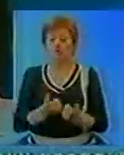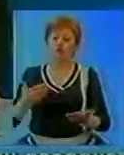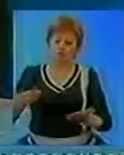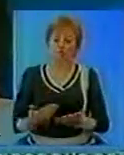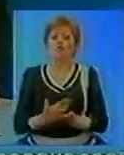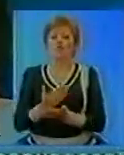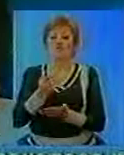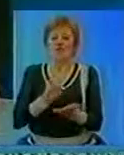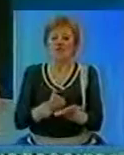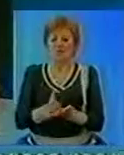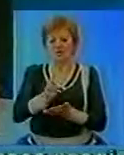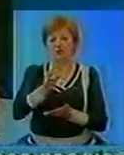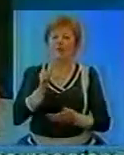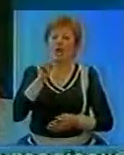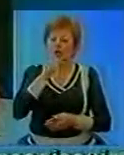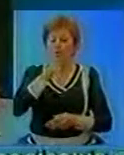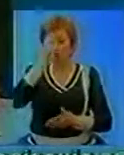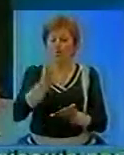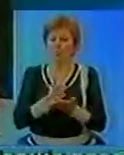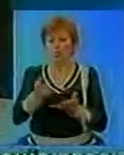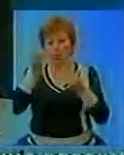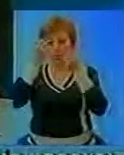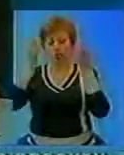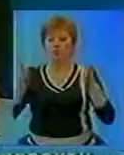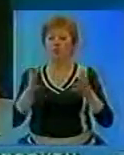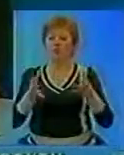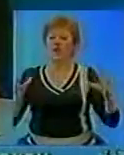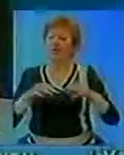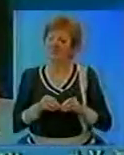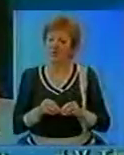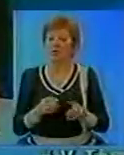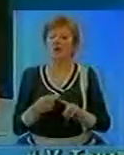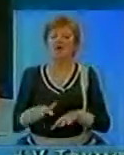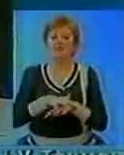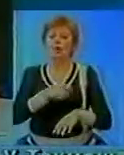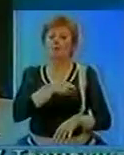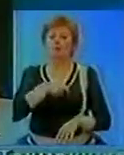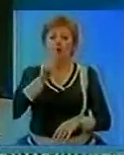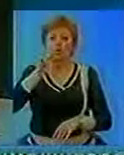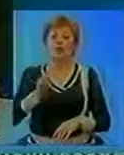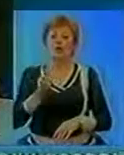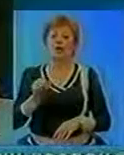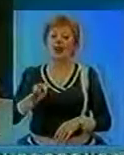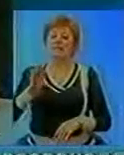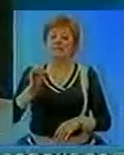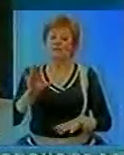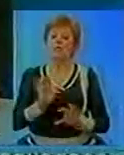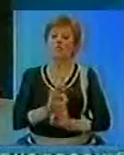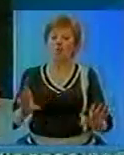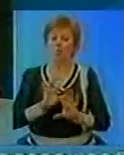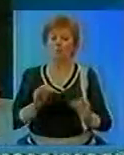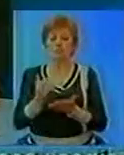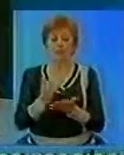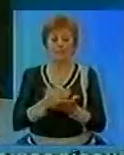рівень у політичному, економічному, соціальному та культурному аспектах. Народний депутат України Сергій Кальцев прокоментував в